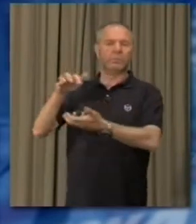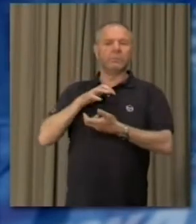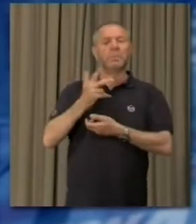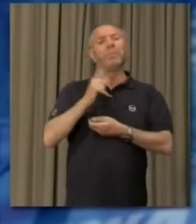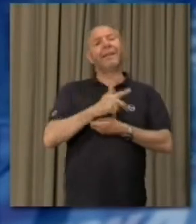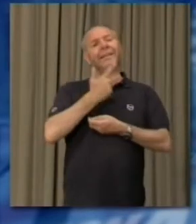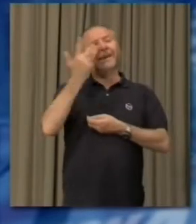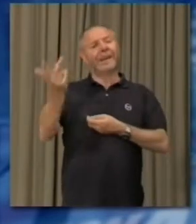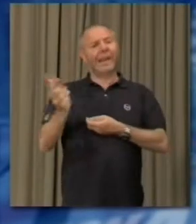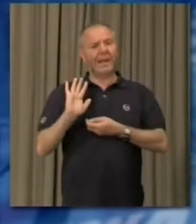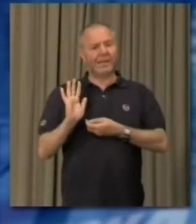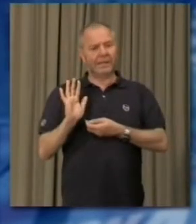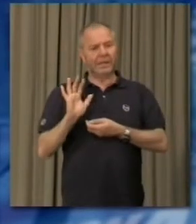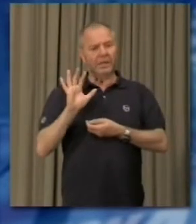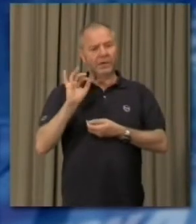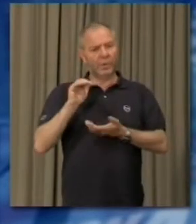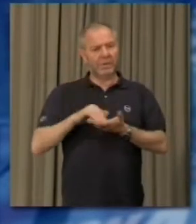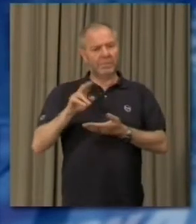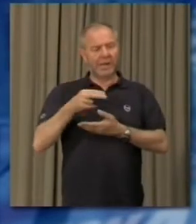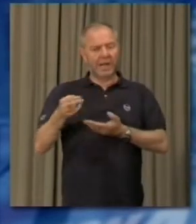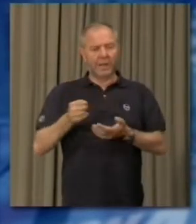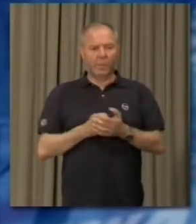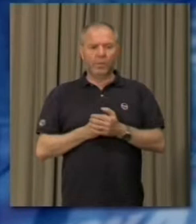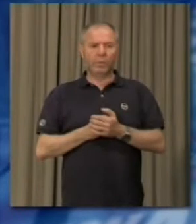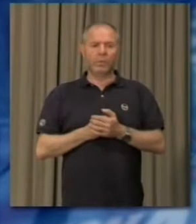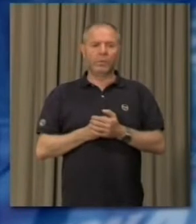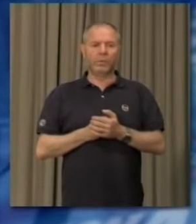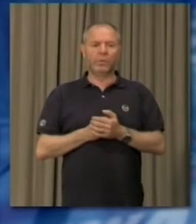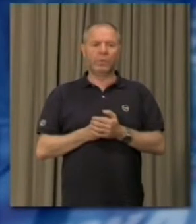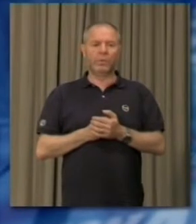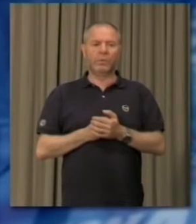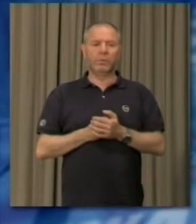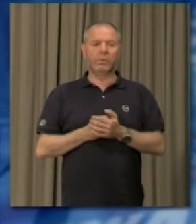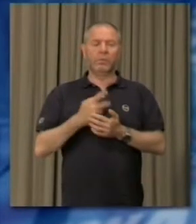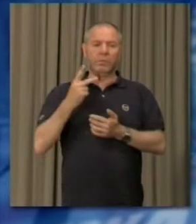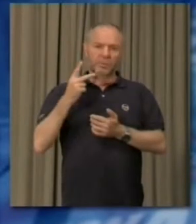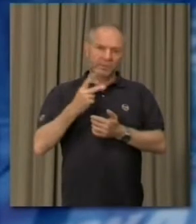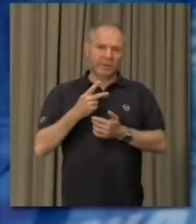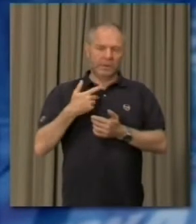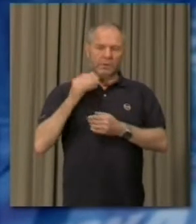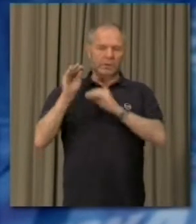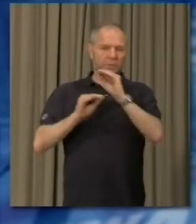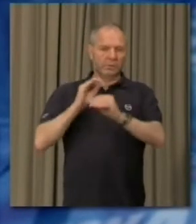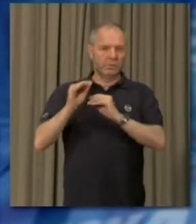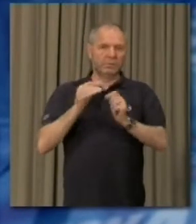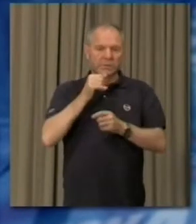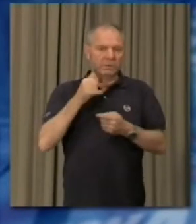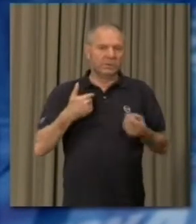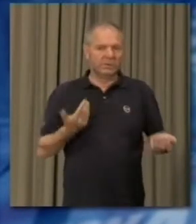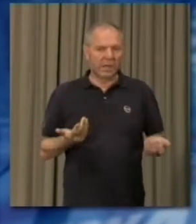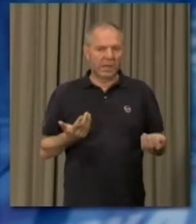3 anni da parte del Comune di 50.000 euro, e così venendo incontro anche alle nostre